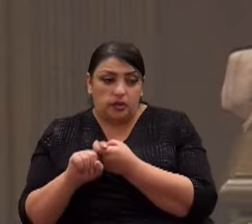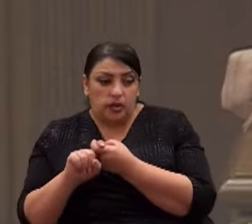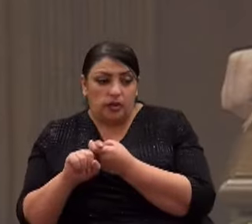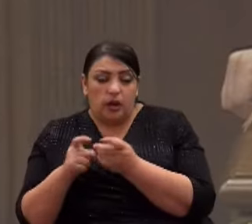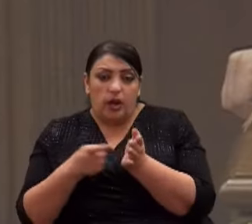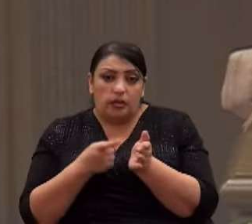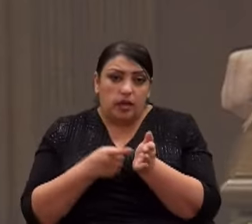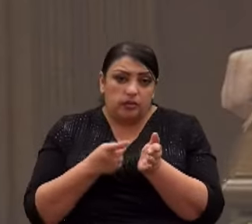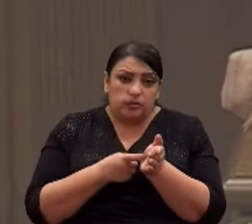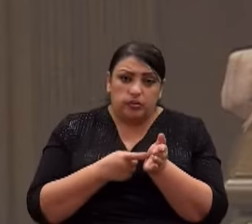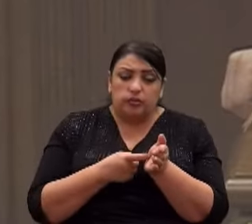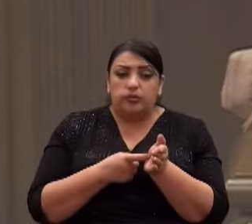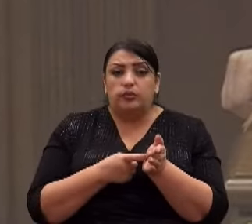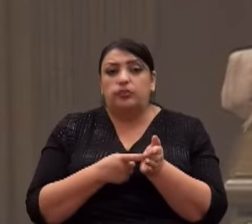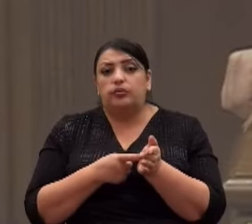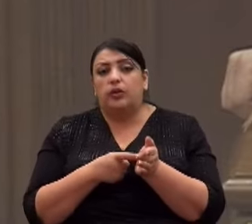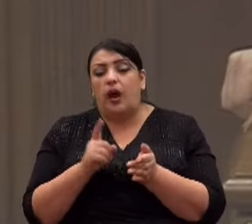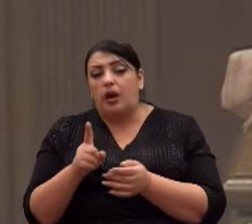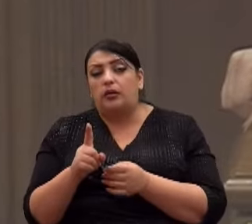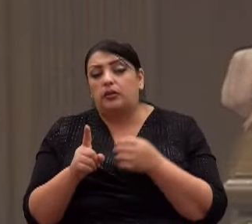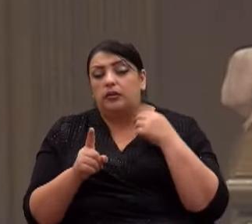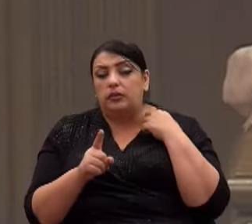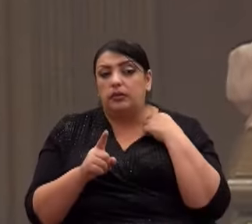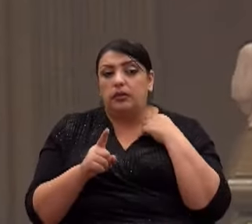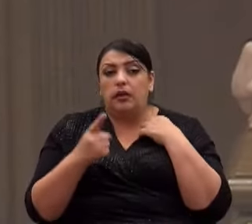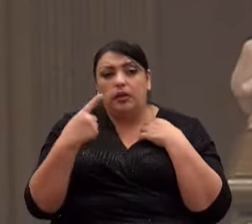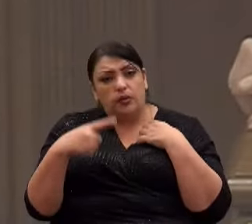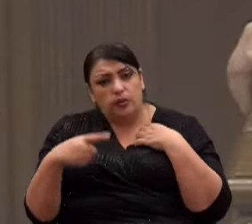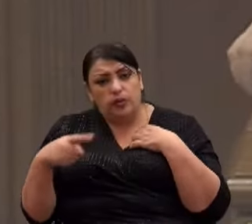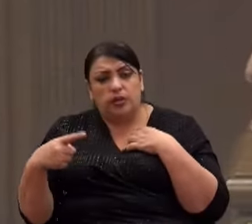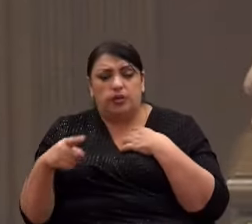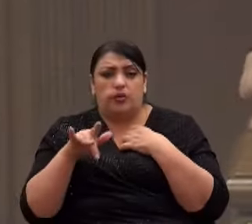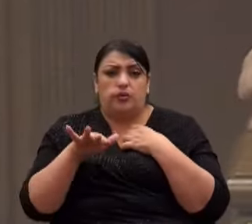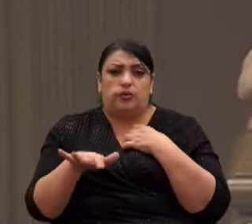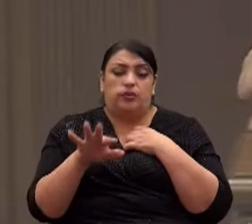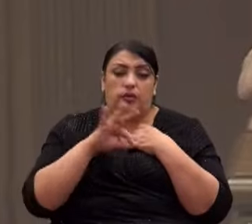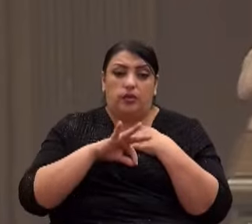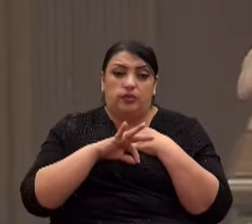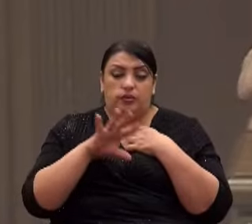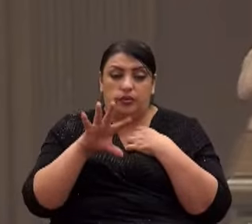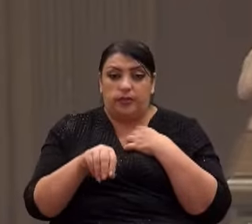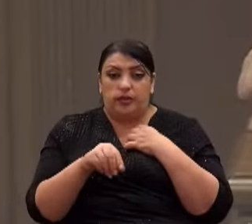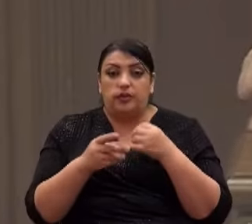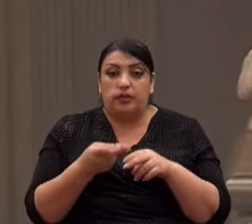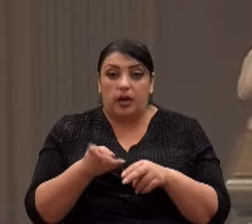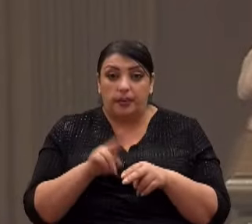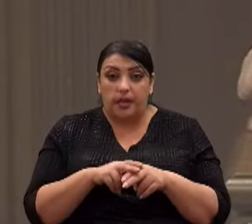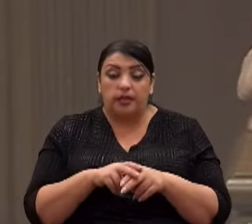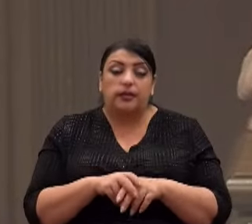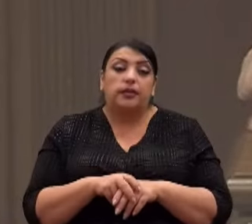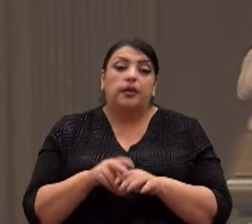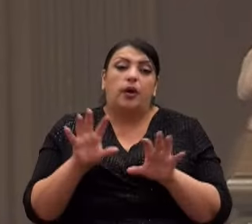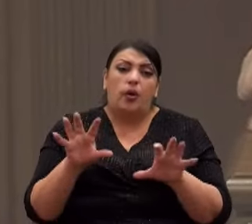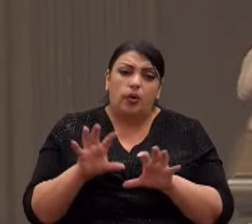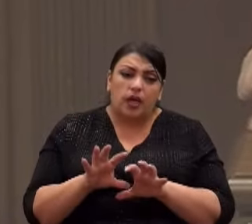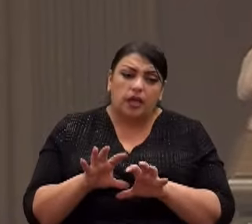հարցաքննություններով ա հիմնավորվել, այլ նաև այլ գործողությունների արդյունքում։ Հետևաբար մենք և օրենքի